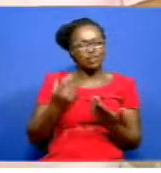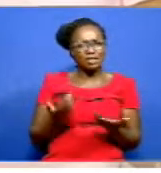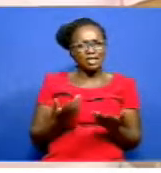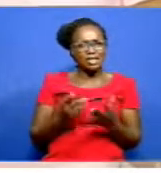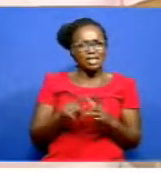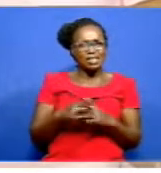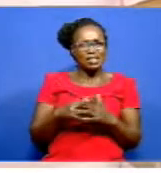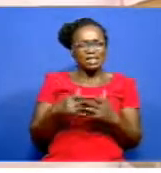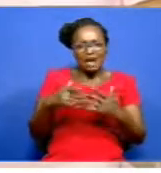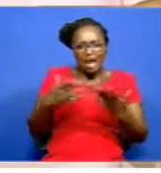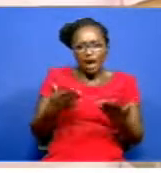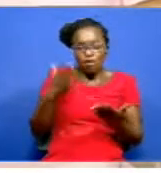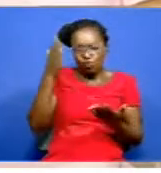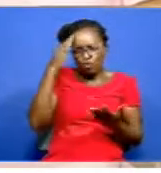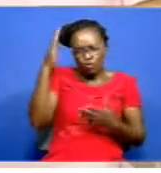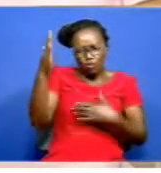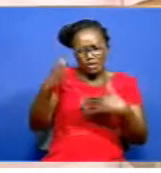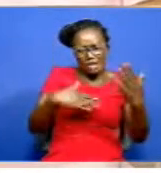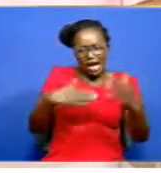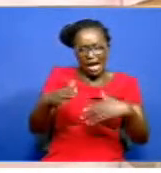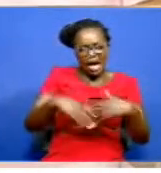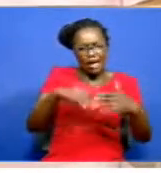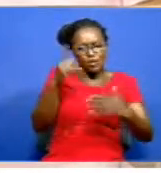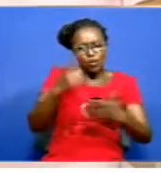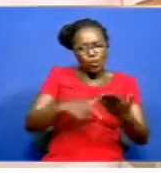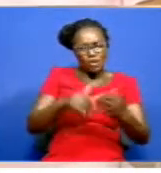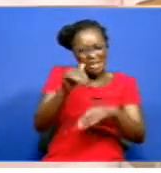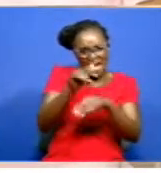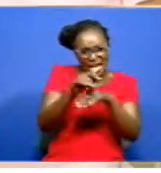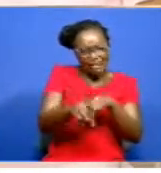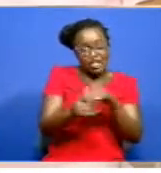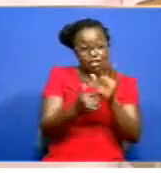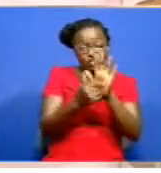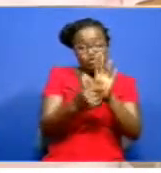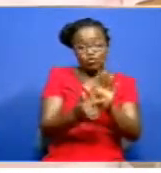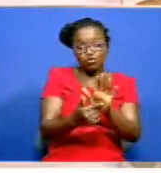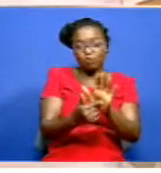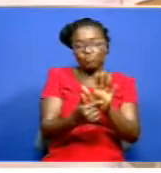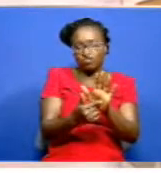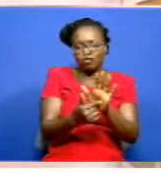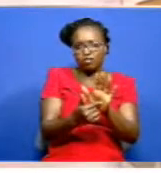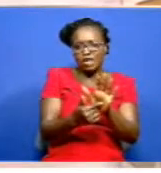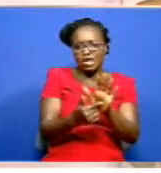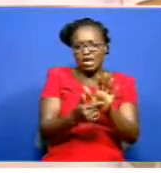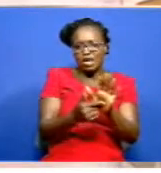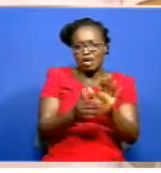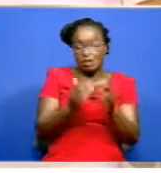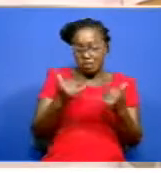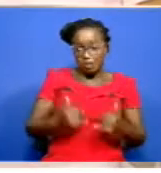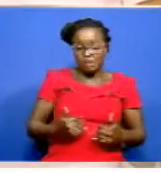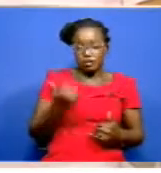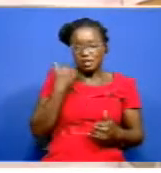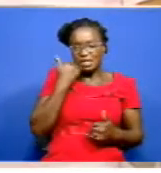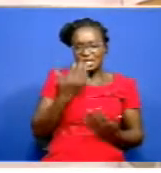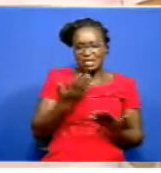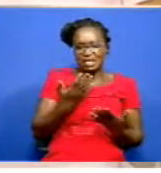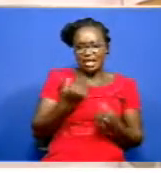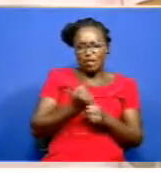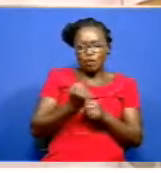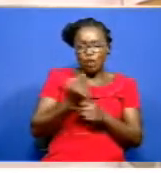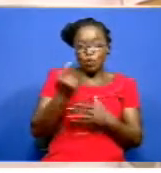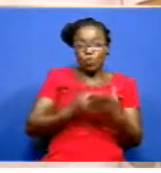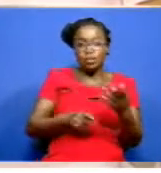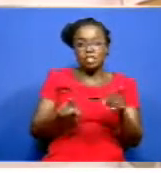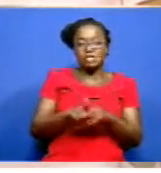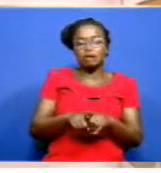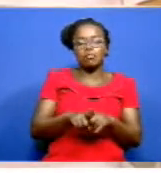Ataanzaje kujua mtu dalili za kwanza, ishara na kitu gani labda anaweza anza kufanya pia yeye kama